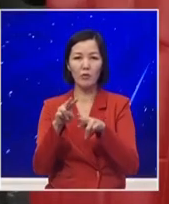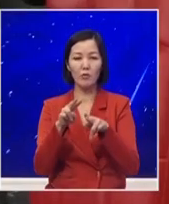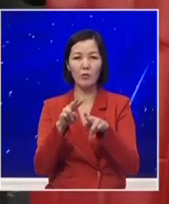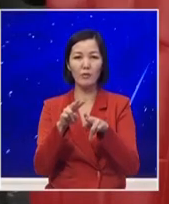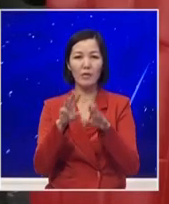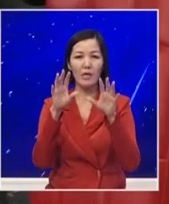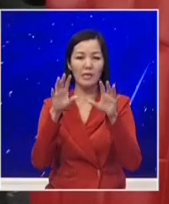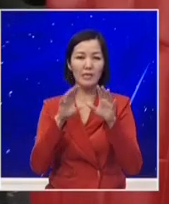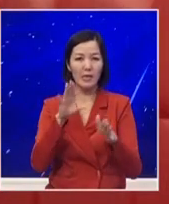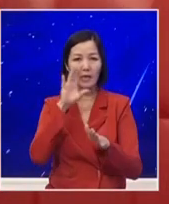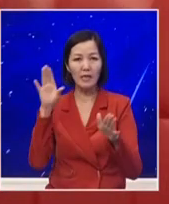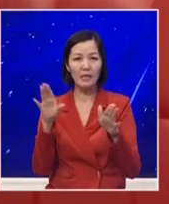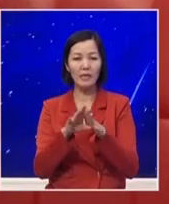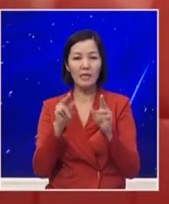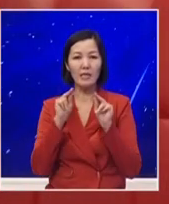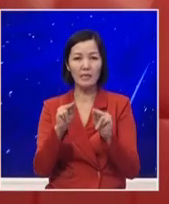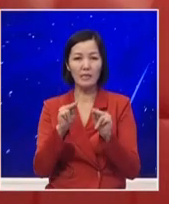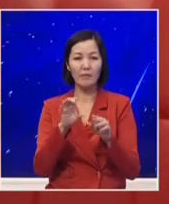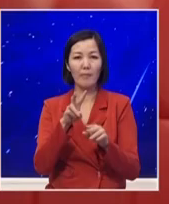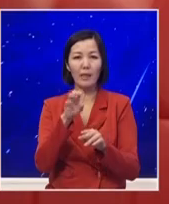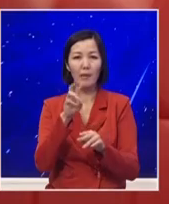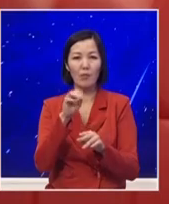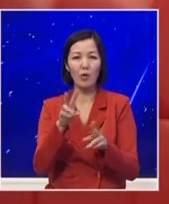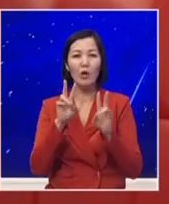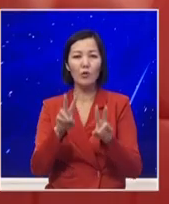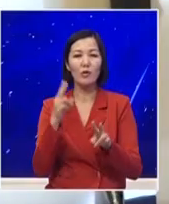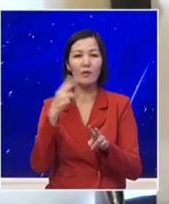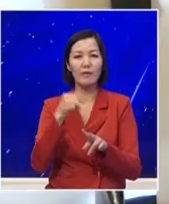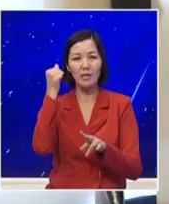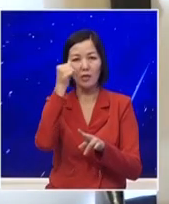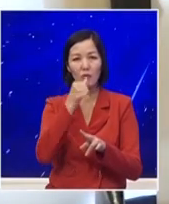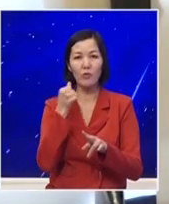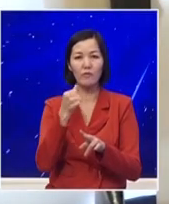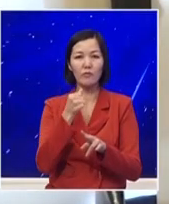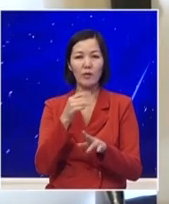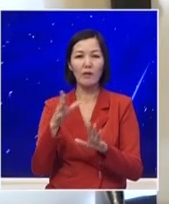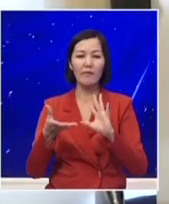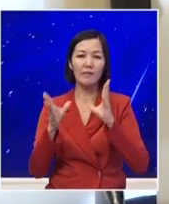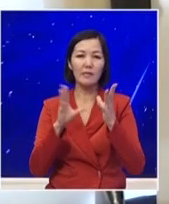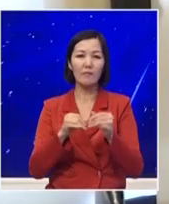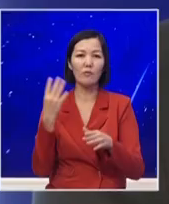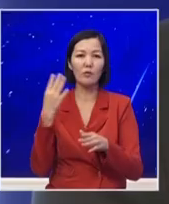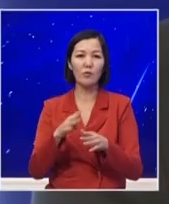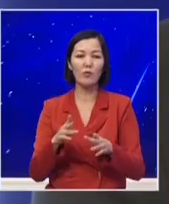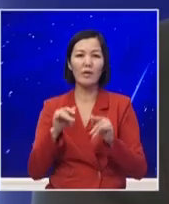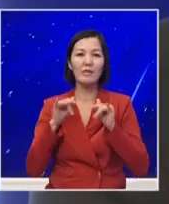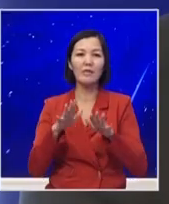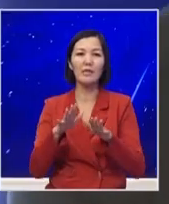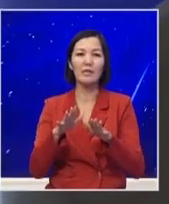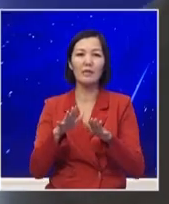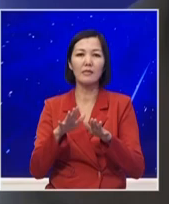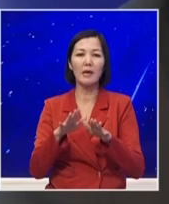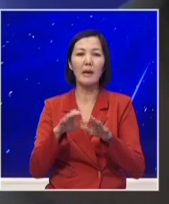соблюдением законодательства о естественных монополиях. Только за 2020 год возбуждено 40 дел об